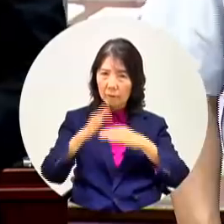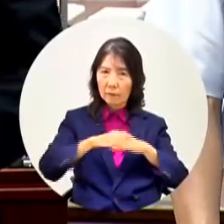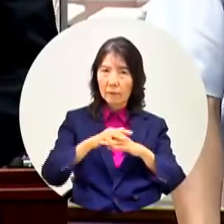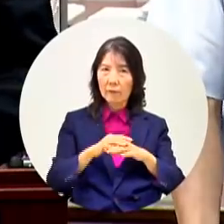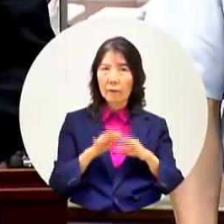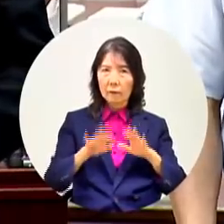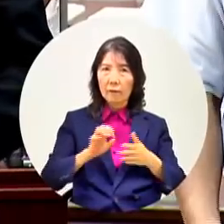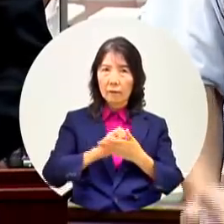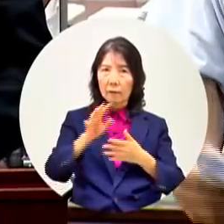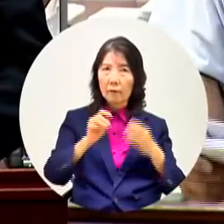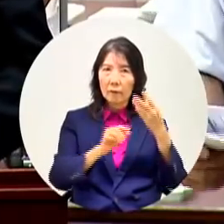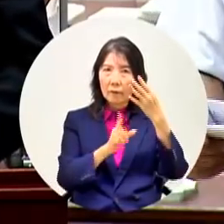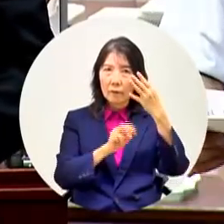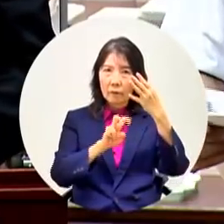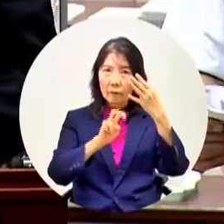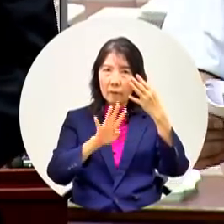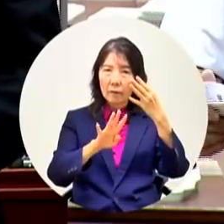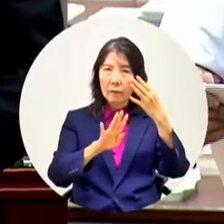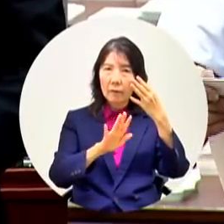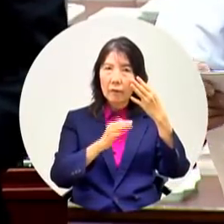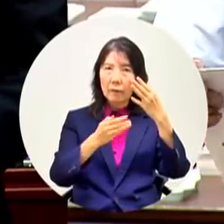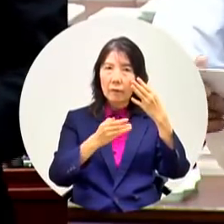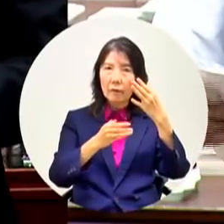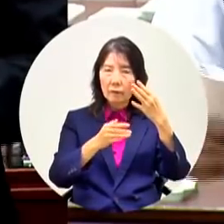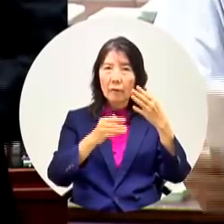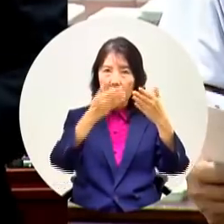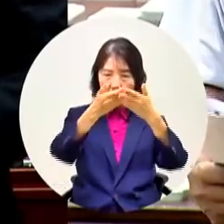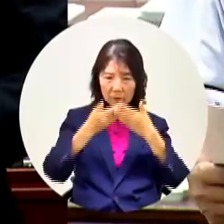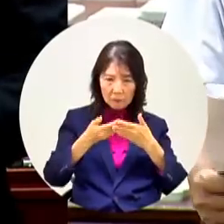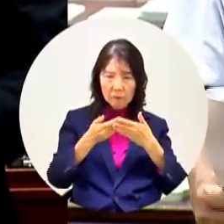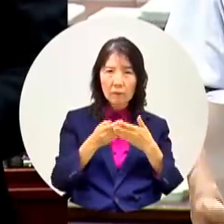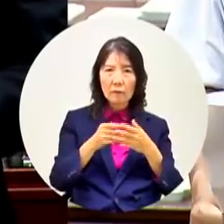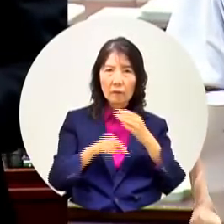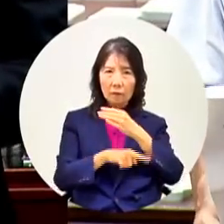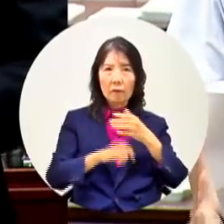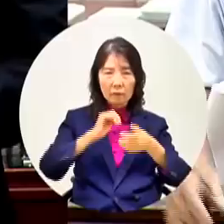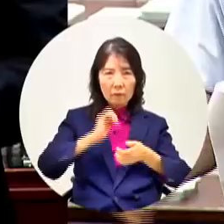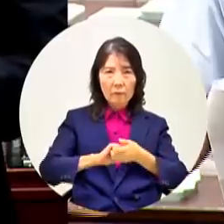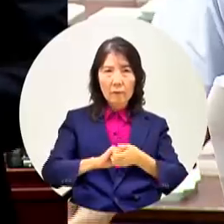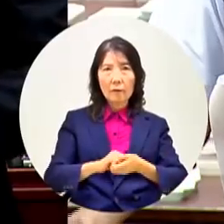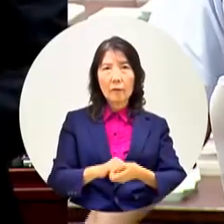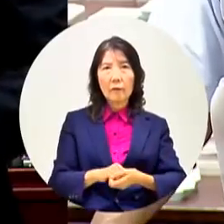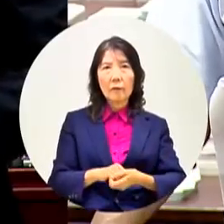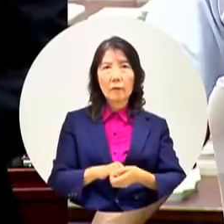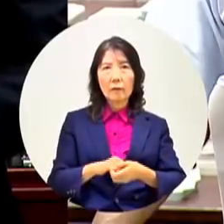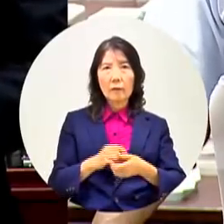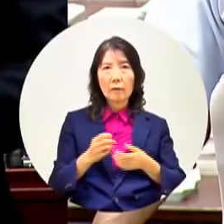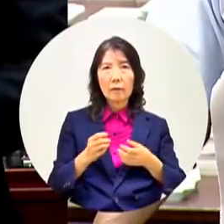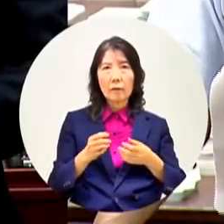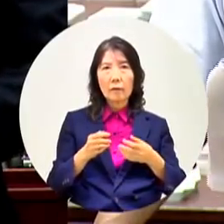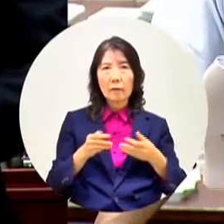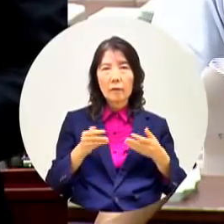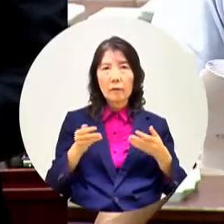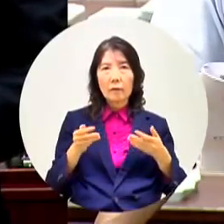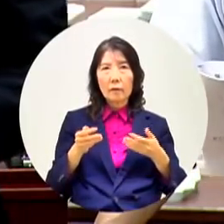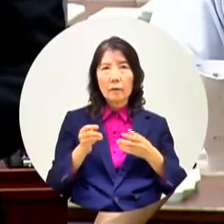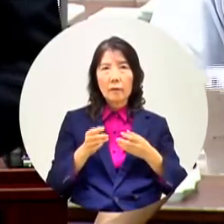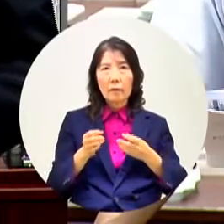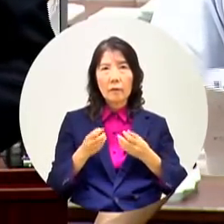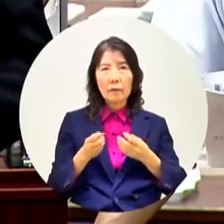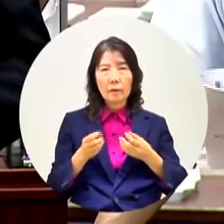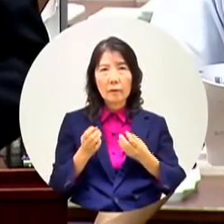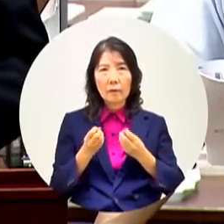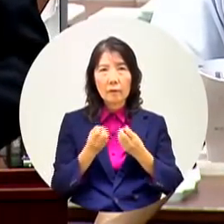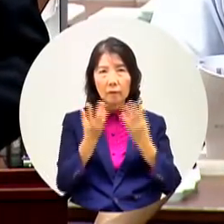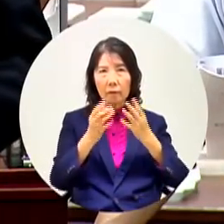哈，4月29号已经修正成果送进来，我们最后做了确认。那大概开发许可就会通过。那目前依照